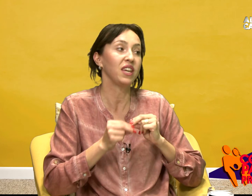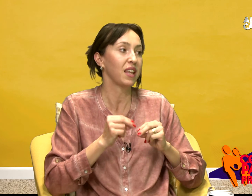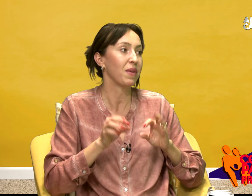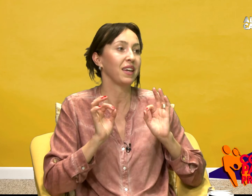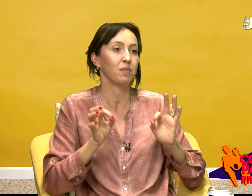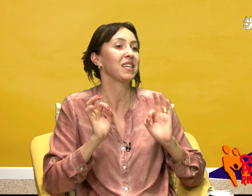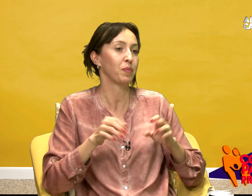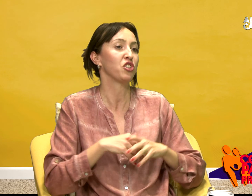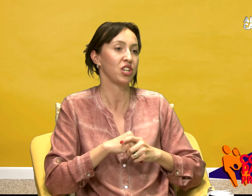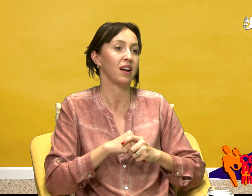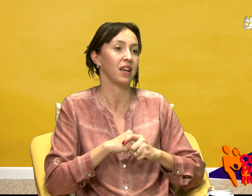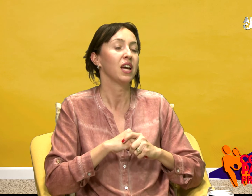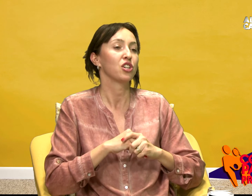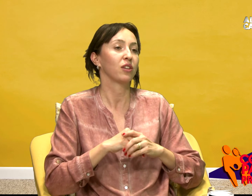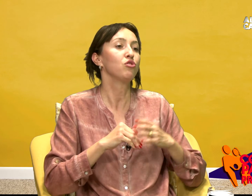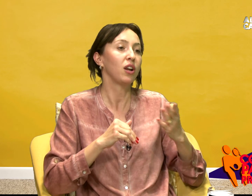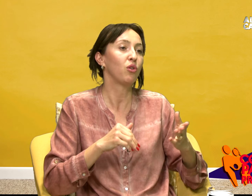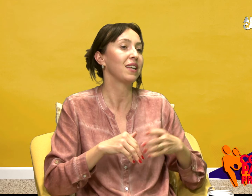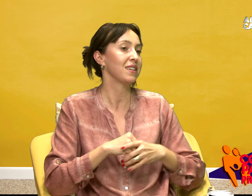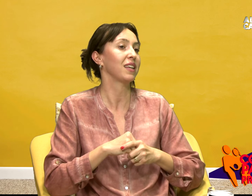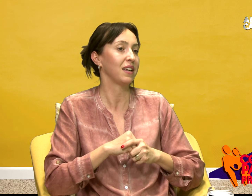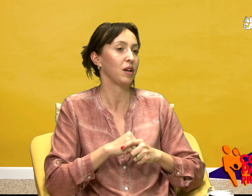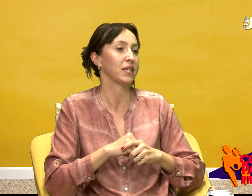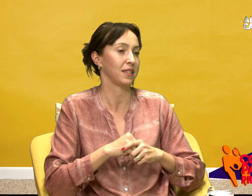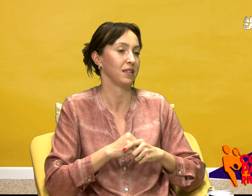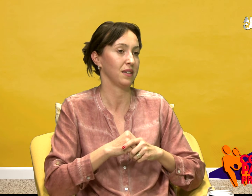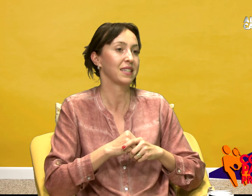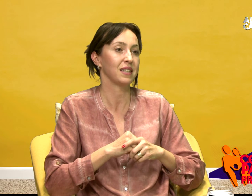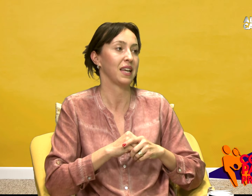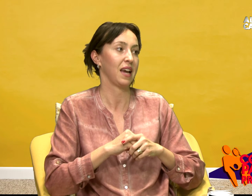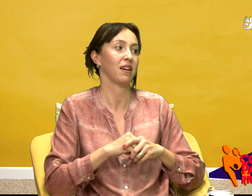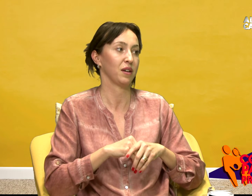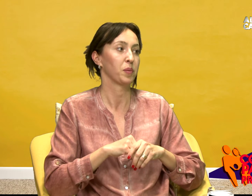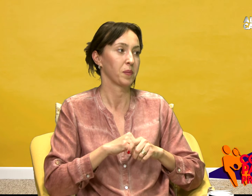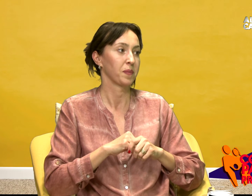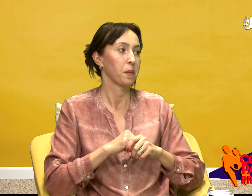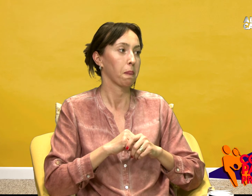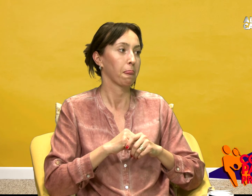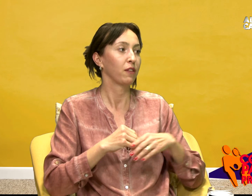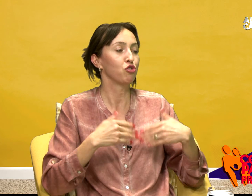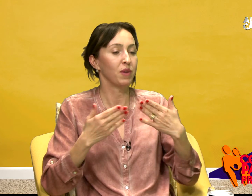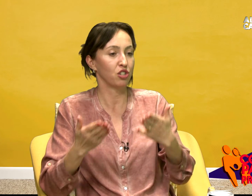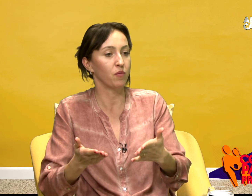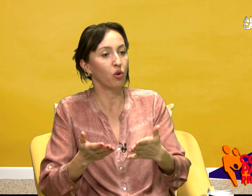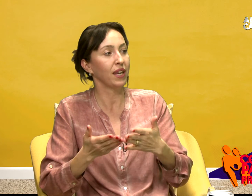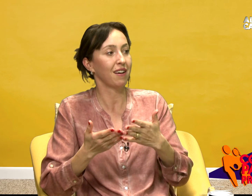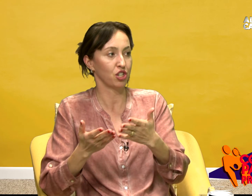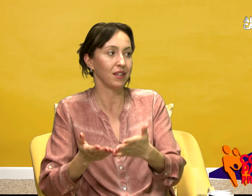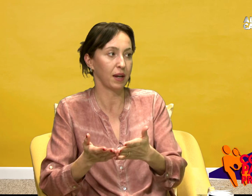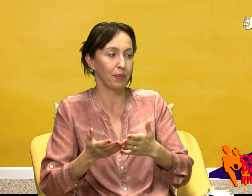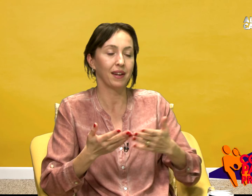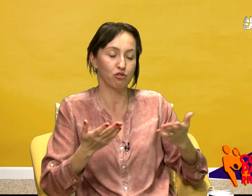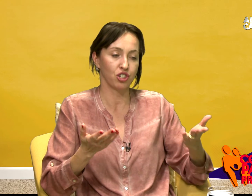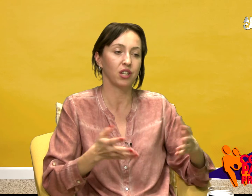sunt cuvinte mai speciale și atunci lor le este greu să înțeleagă. Atunci mergem noi ca